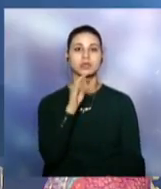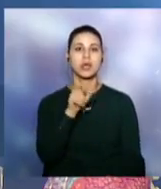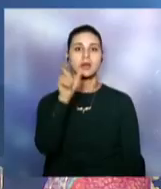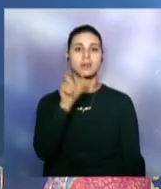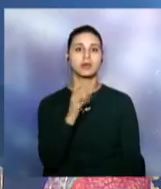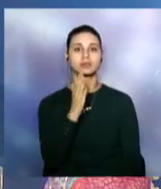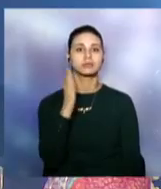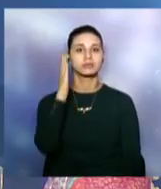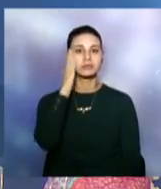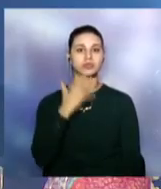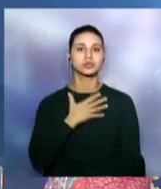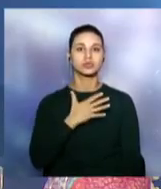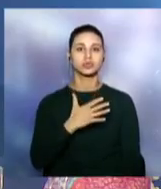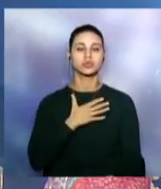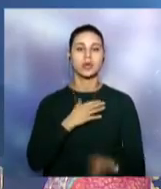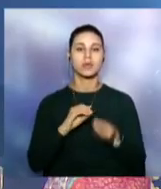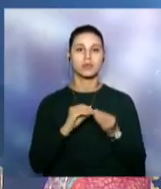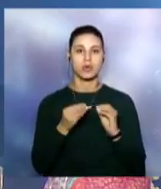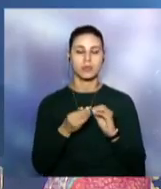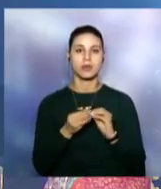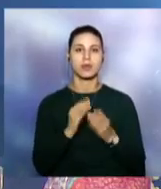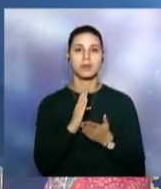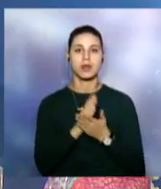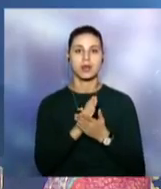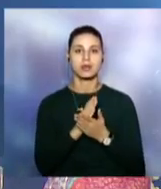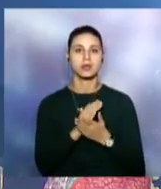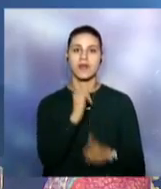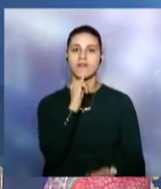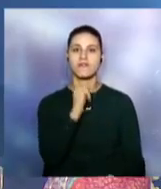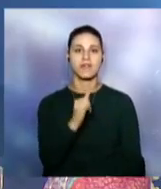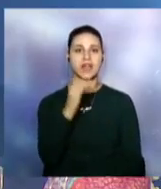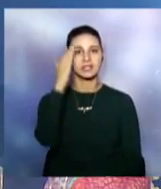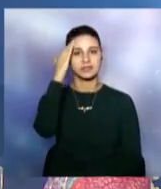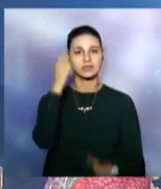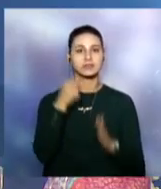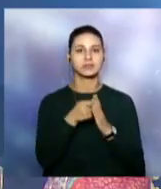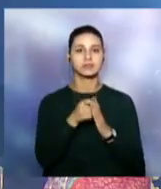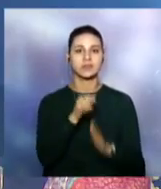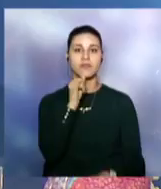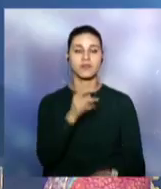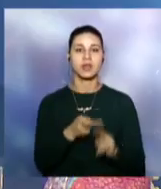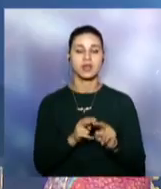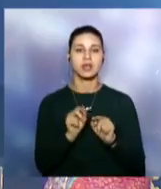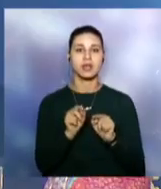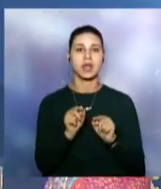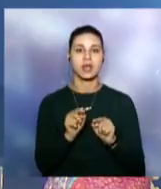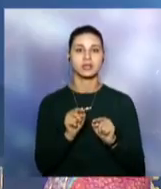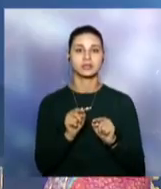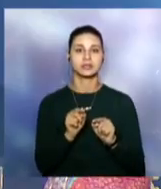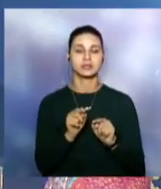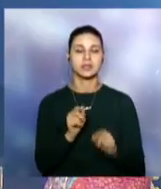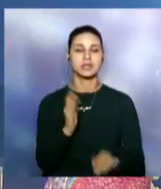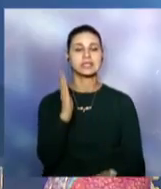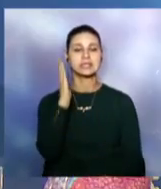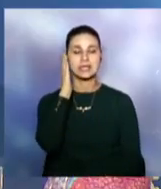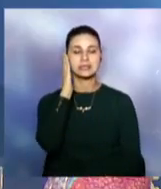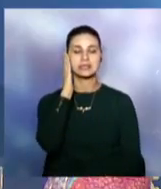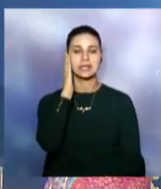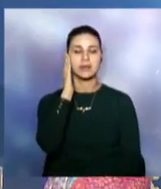სუნთქვას აჩერებს, ანუ მოდუნებულ მდგომარეობაში ვერ აწვდის ტვის ჟანგბადს, აი ეს ანესთეზია,